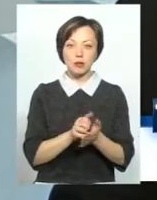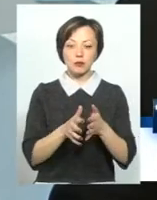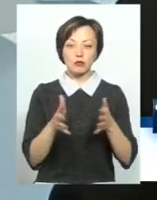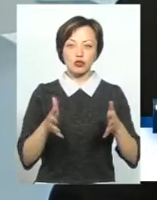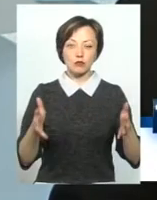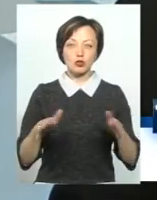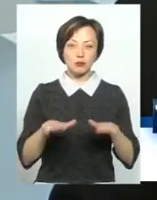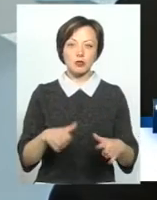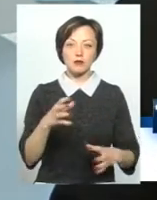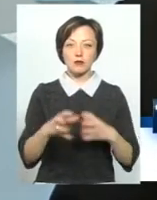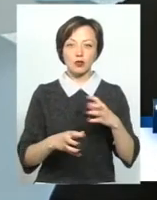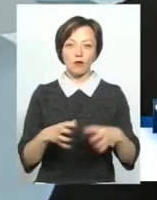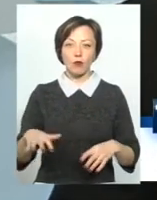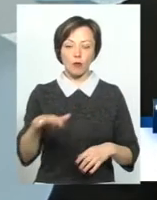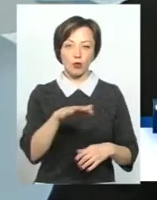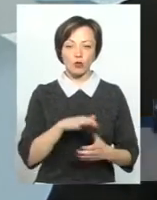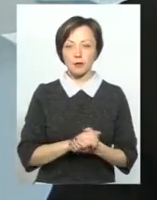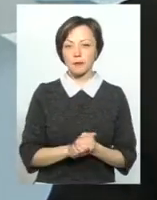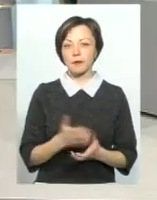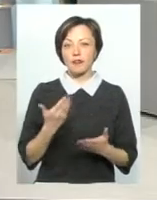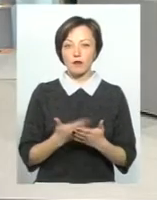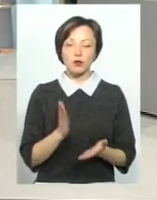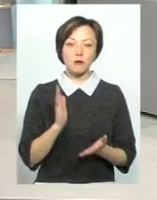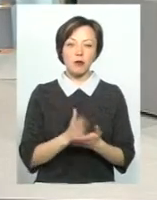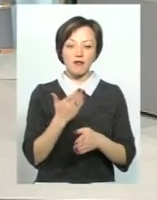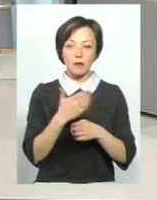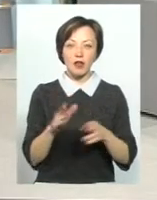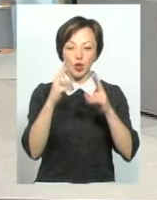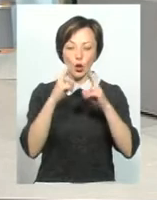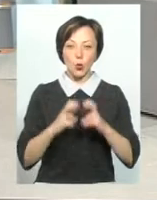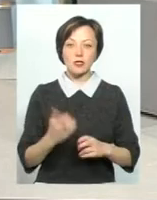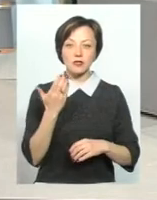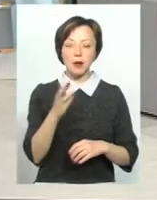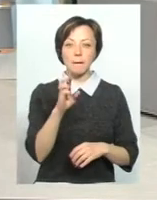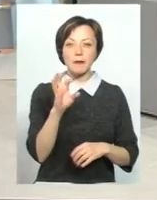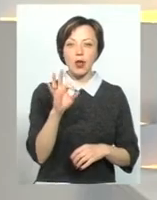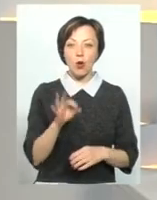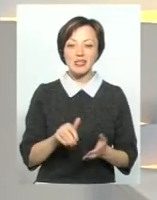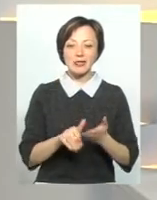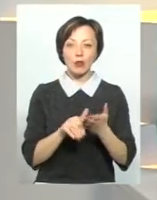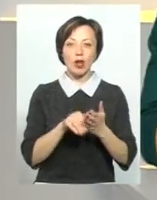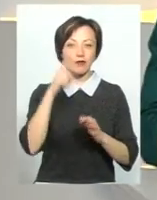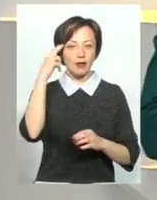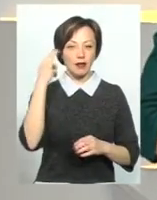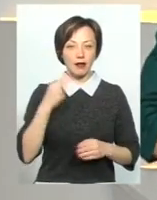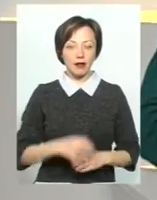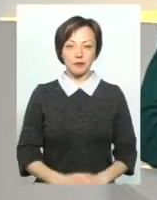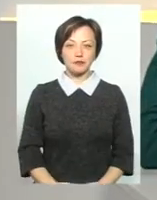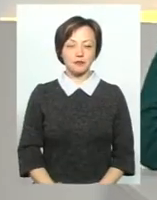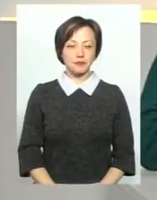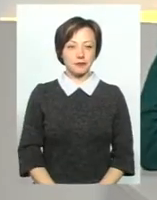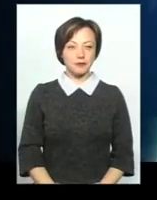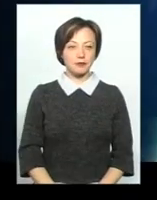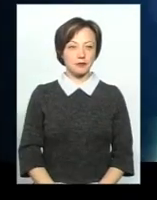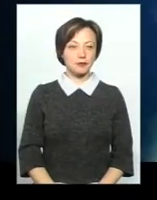більше місця в світовому просторі. От маємо фрагмент дослідів з вашими біостимуляторами у Китаї. Прошу ролик, увага на екран.